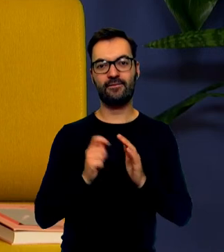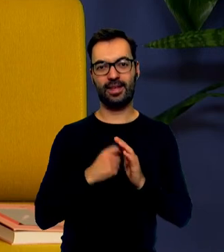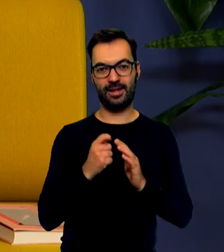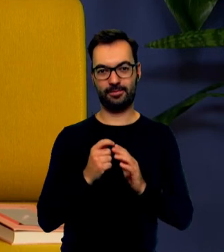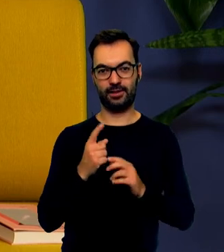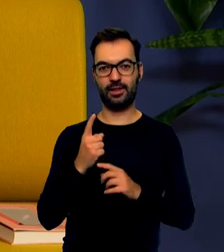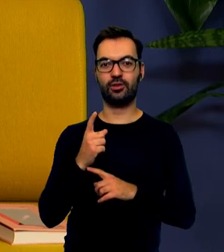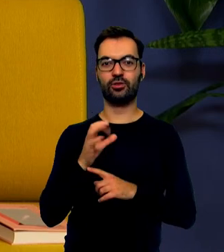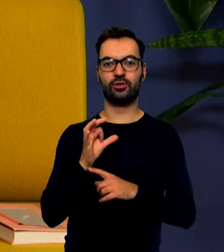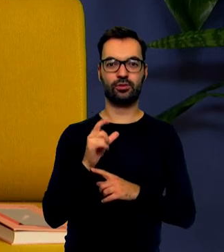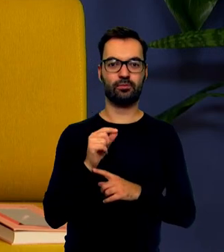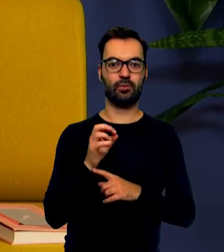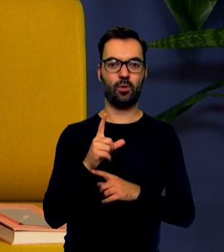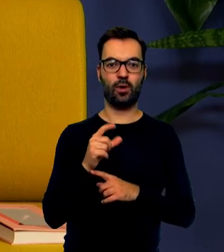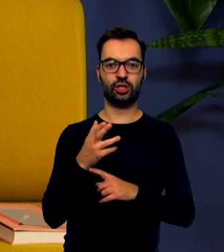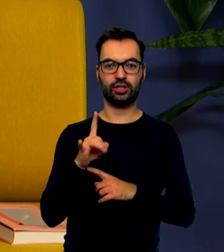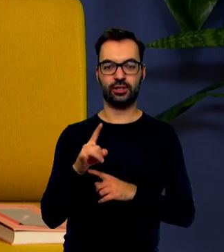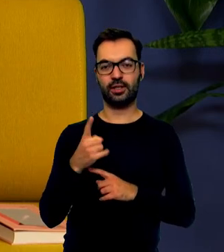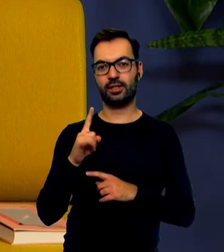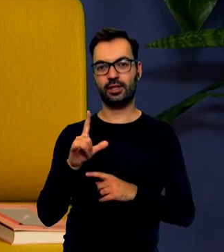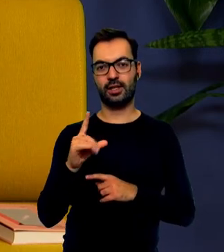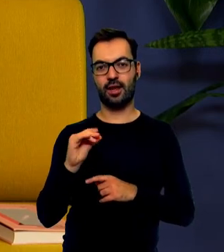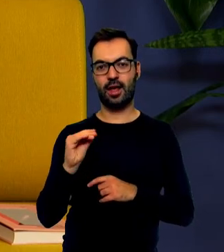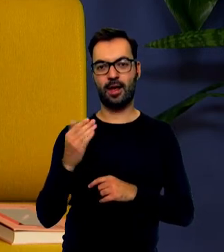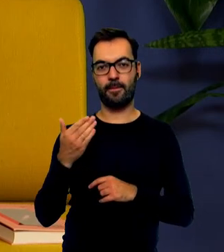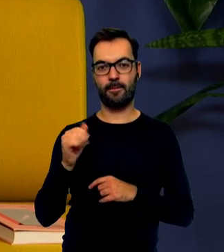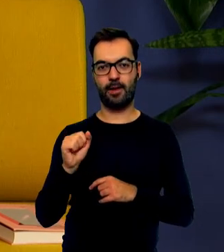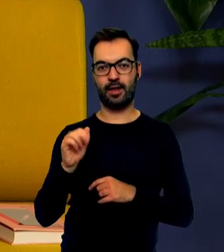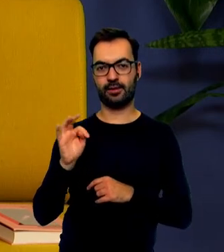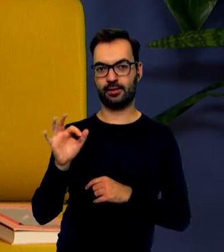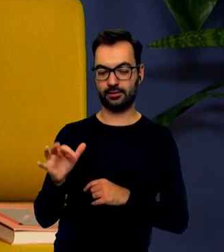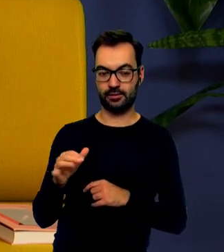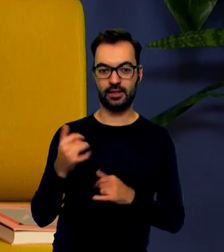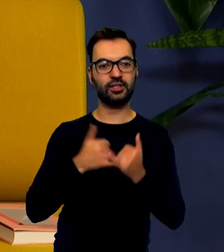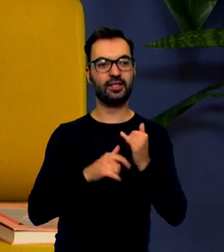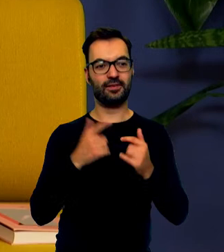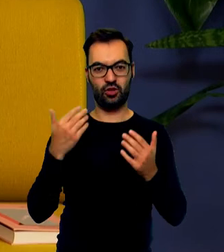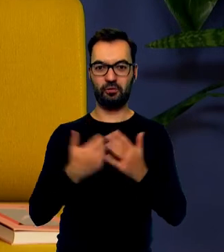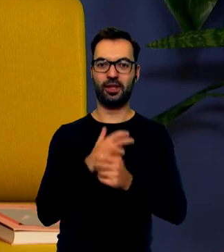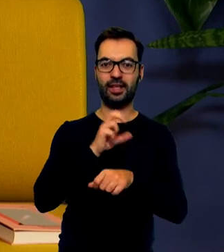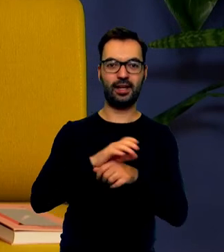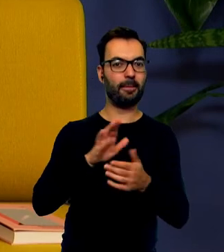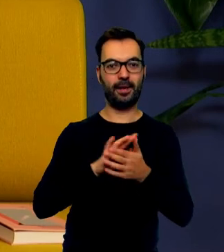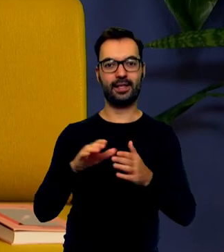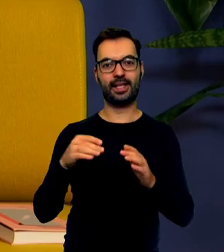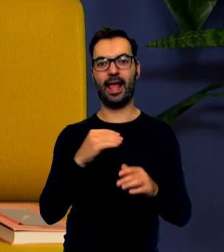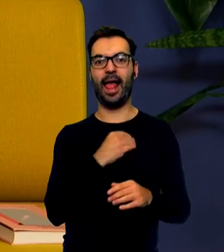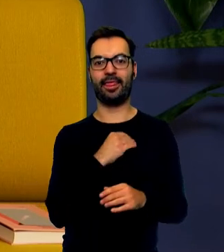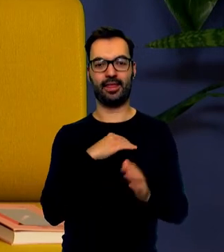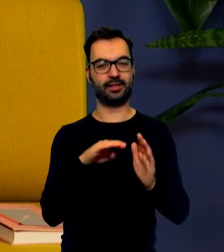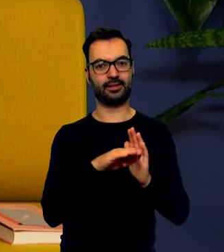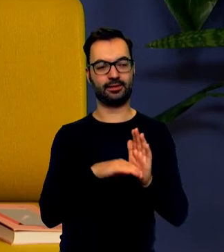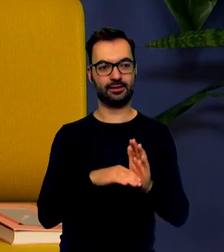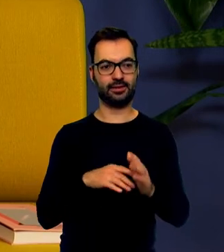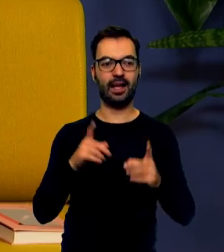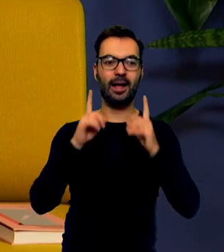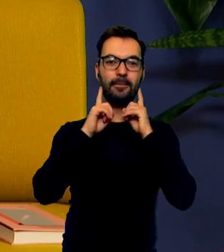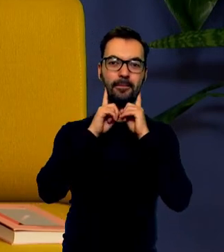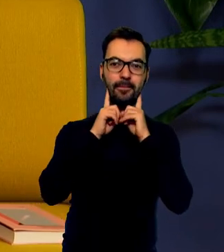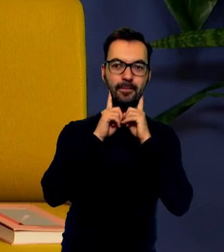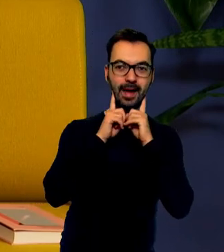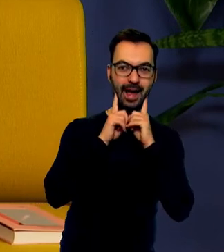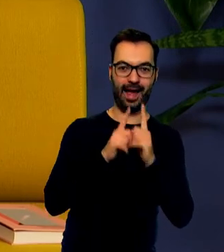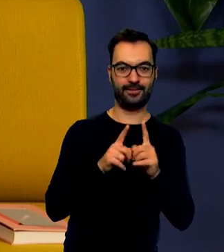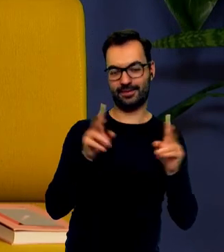który pokazuje, do czego nas mogą doprowadzić nowoczesne technologie pozbawione kompletnie etyki. I piszesz wprost, że prawda, którą nie da się